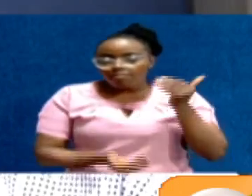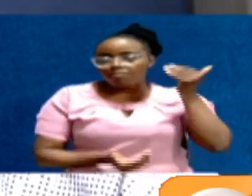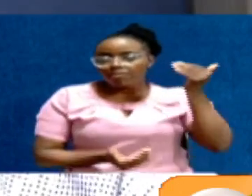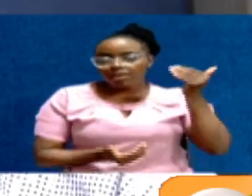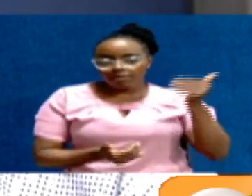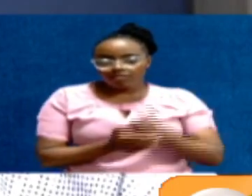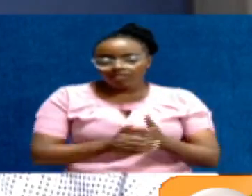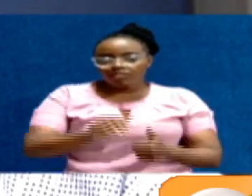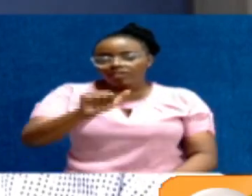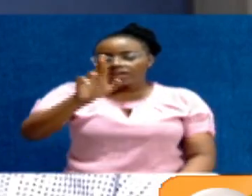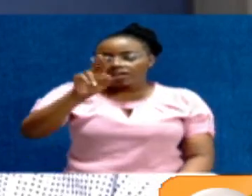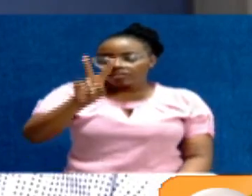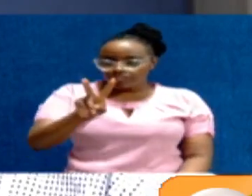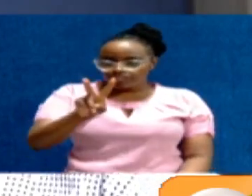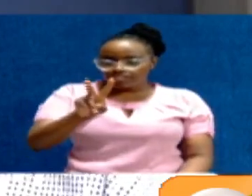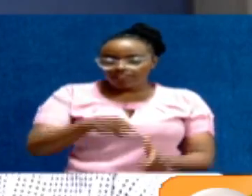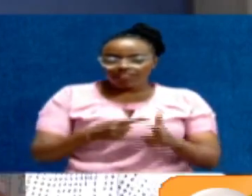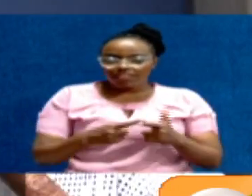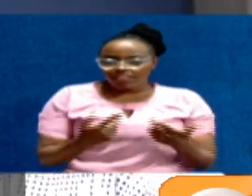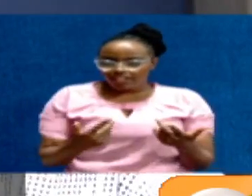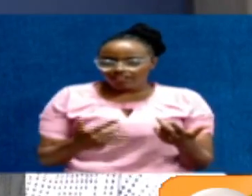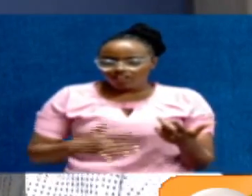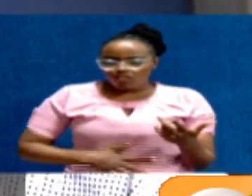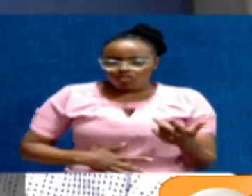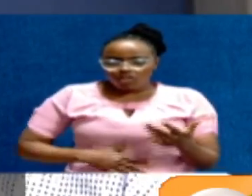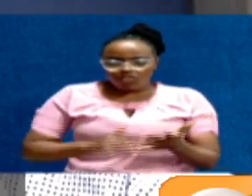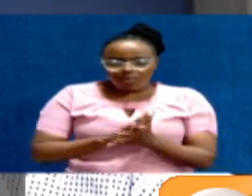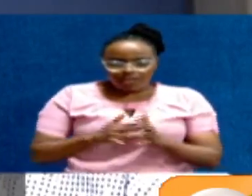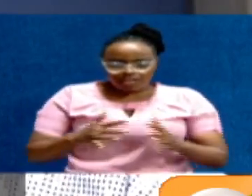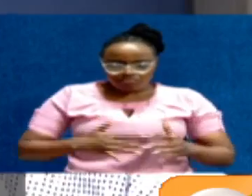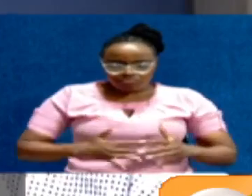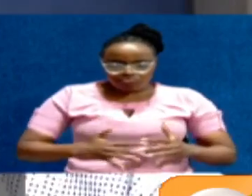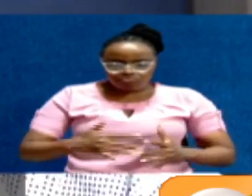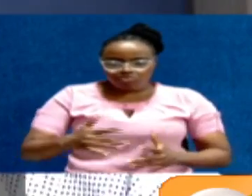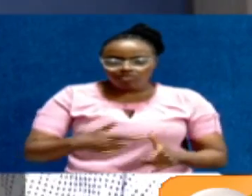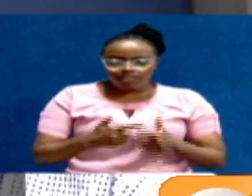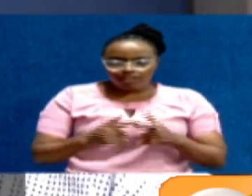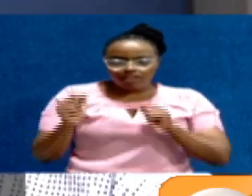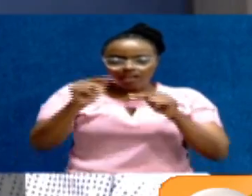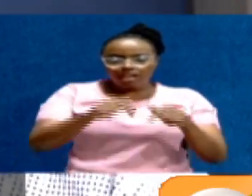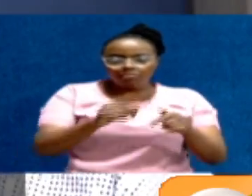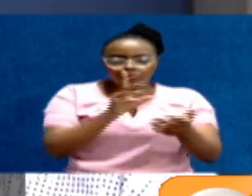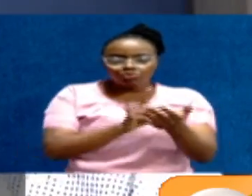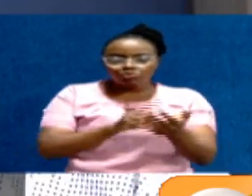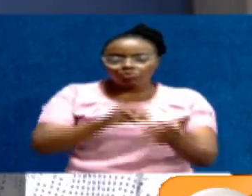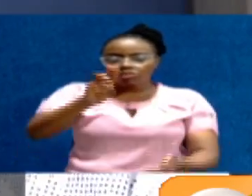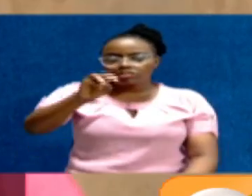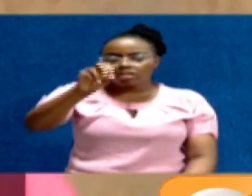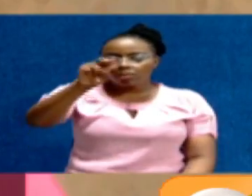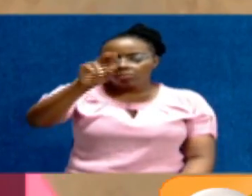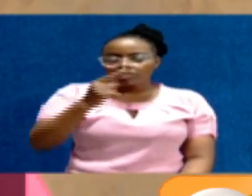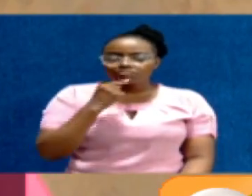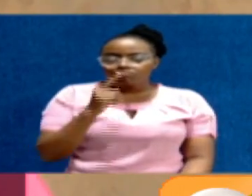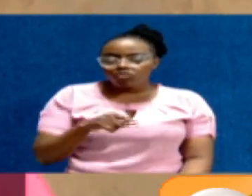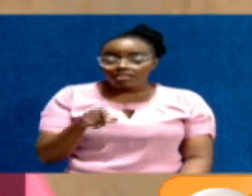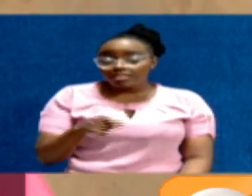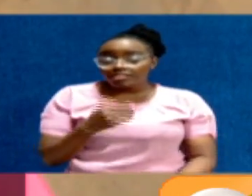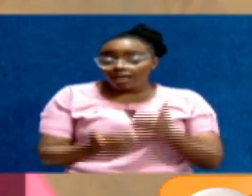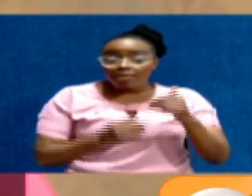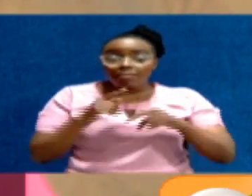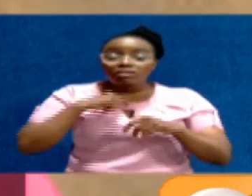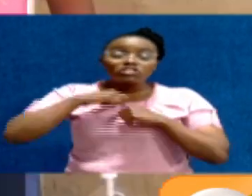Sasa ravis tumbo tena kakuwa kubwa, nikikuja hapa kwa Dr. Moni. Sasa nikamwambia huyu mtoto